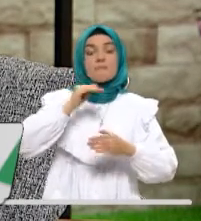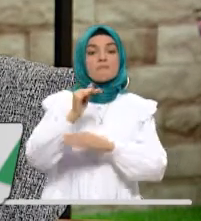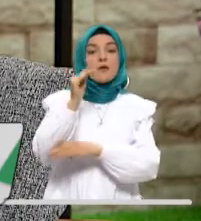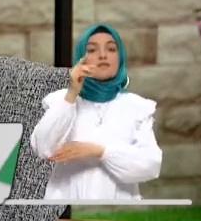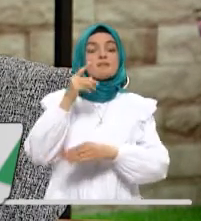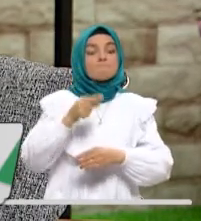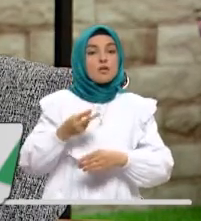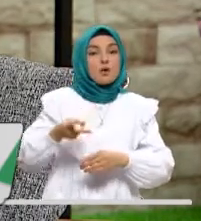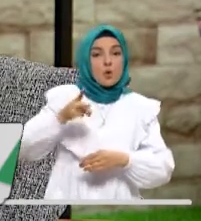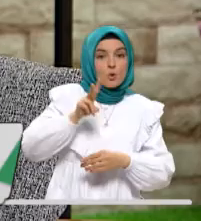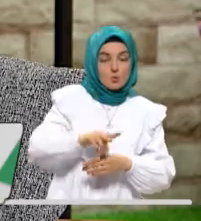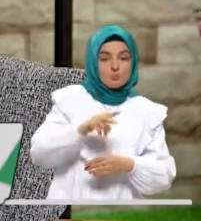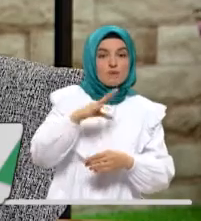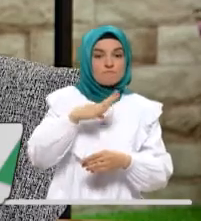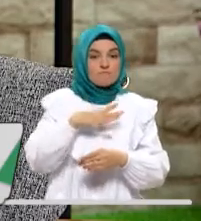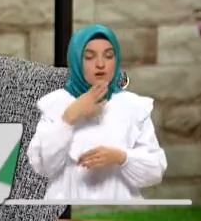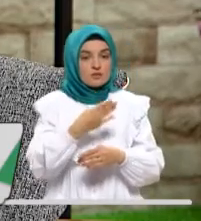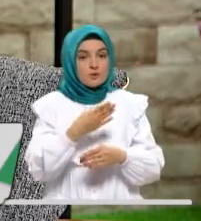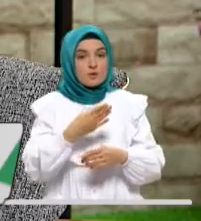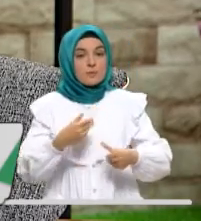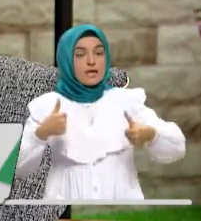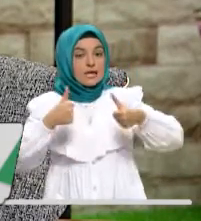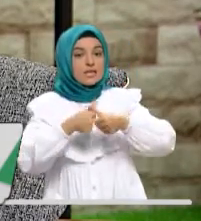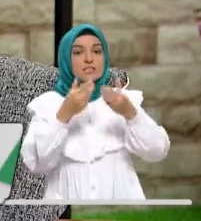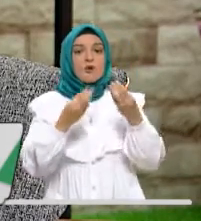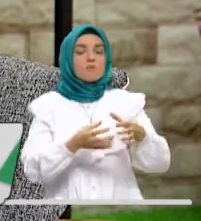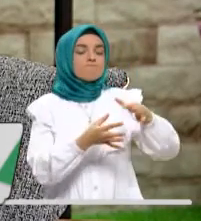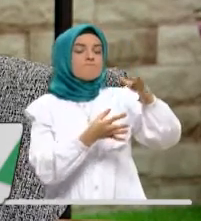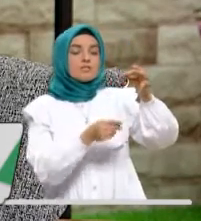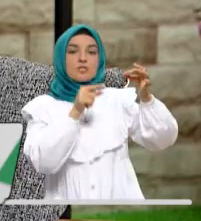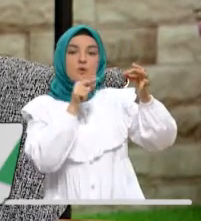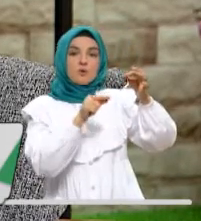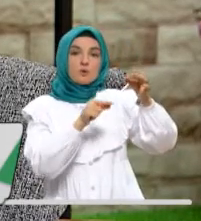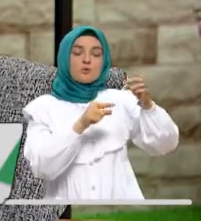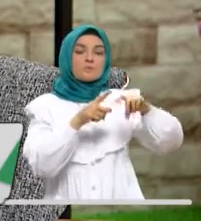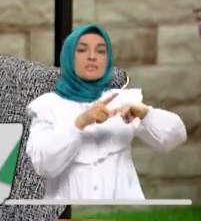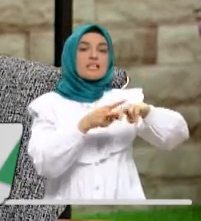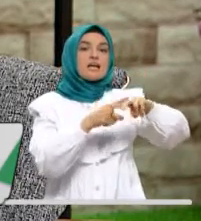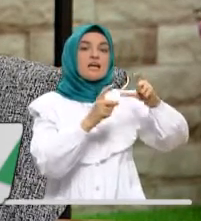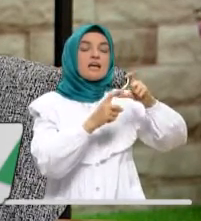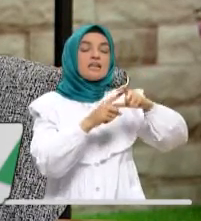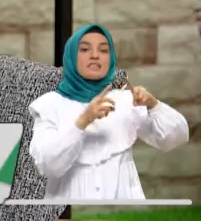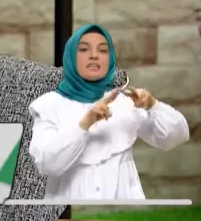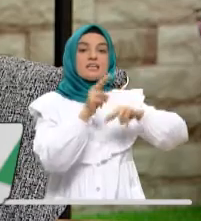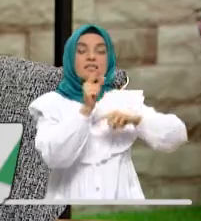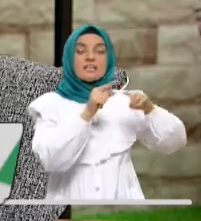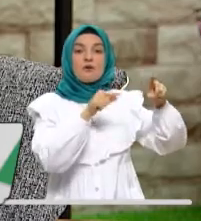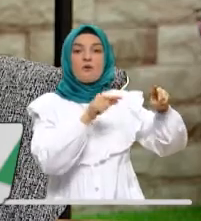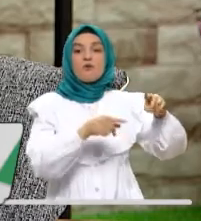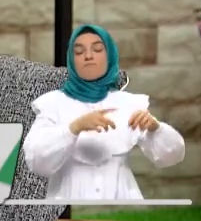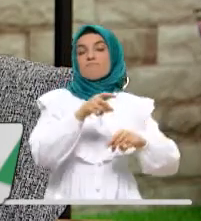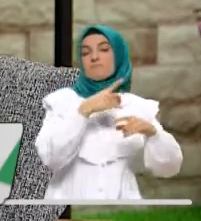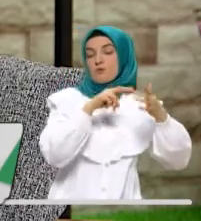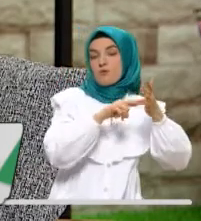zaman hasek ise yani baş eşi olan kişi has eki yani has olan eşi o haremi